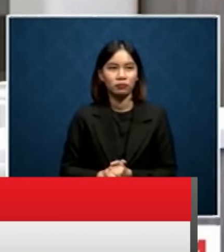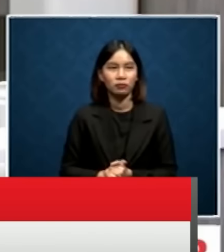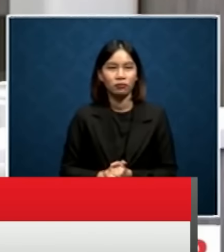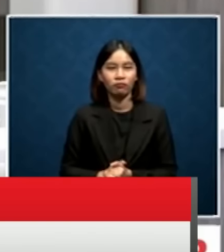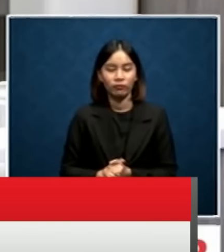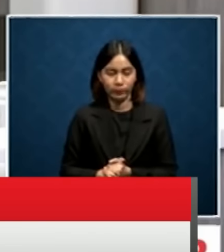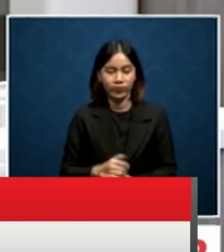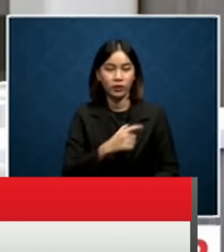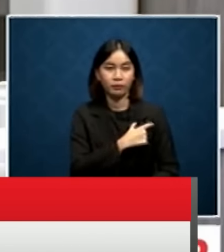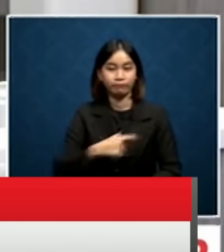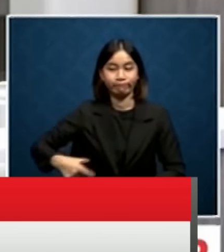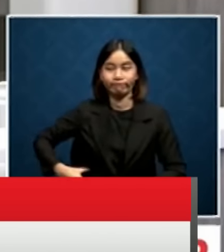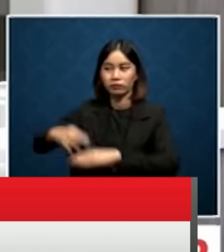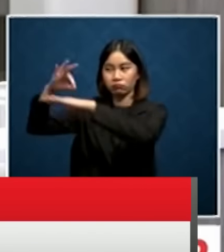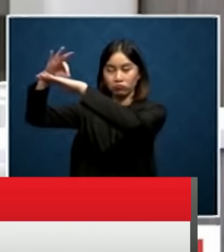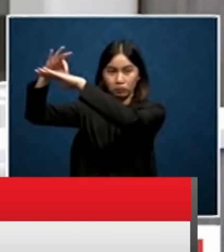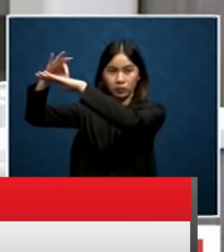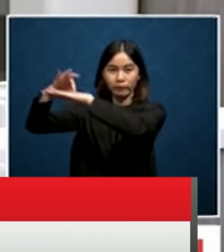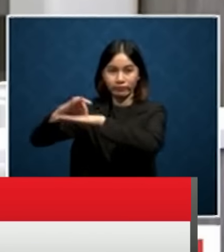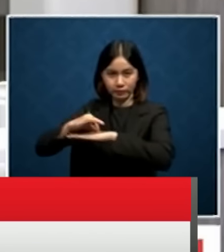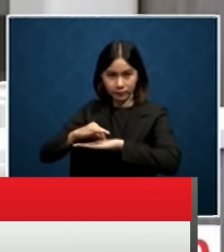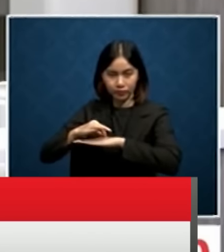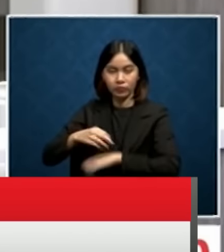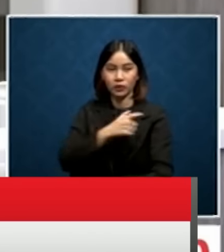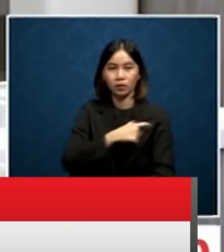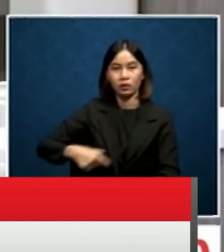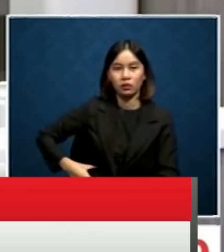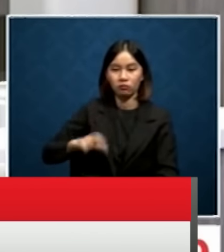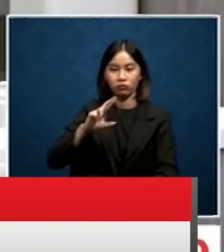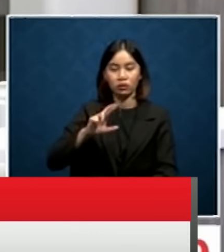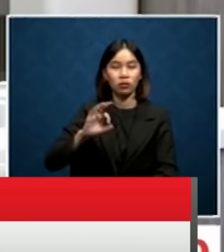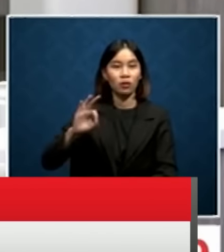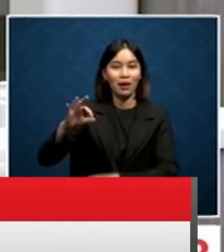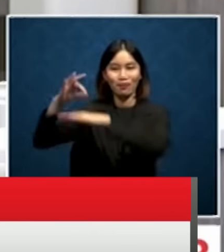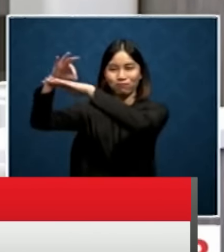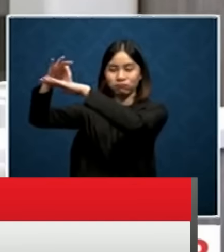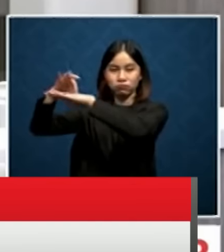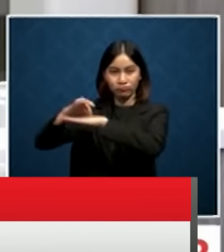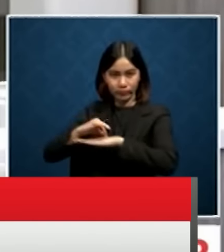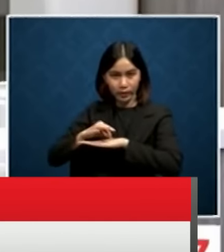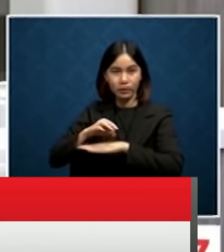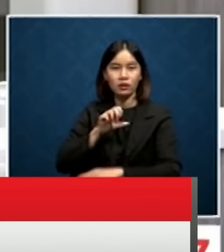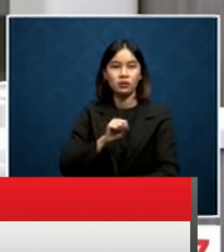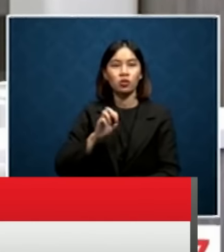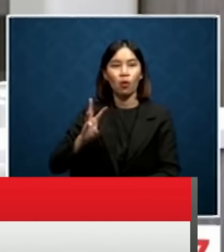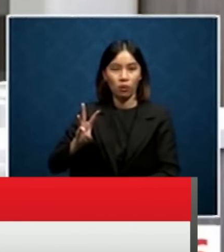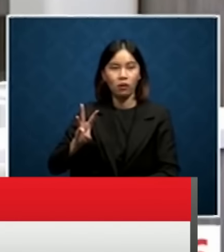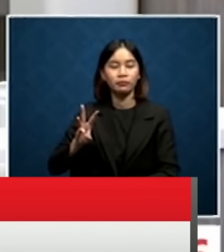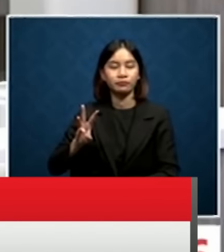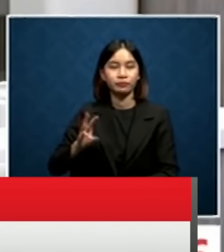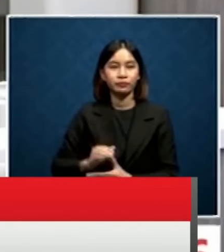โปรดเกล้าจากในหลวงรัชกาลที่ 9ทรงแต่งตั้งเป็นสวเราก็ได้รับ